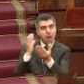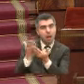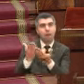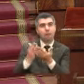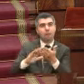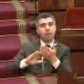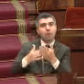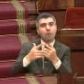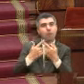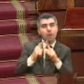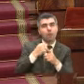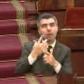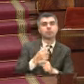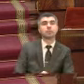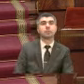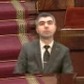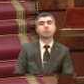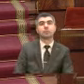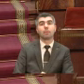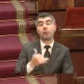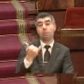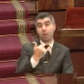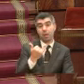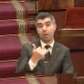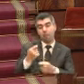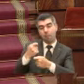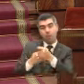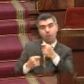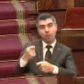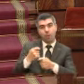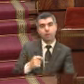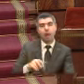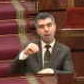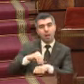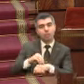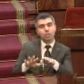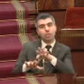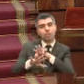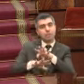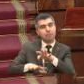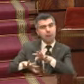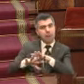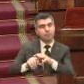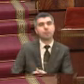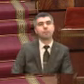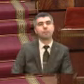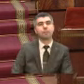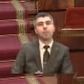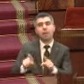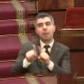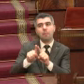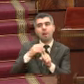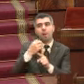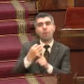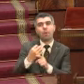السيارات بعائلتهم. هذا بالنسبة للجانب الاقتصادي. هناك جانب اجتماعي سيد الوزير، بالنسبة لبن قرير